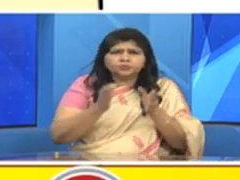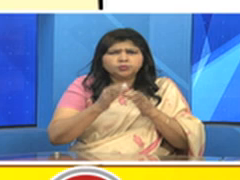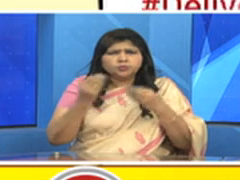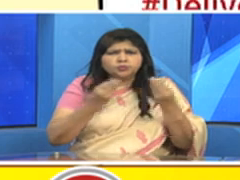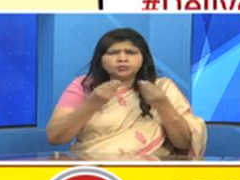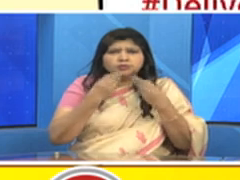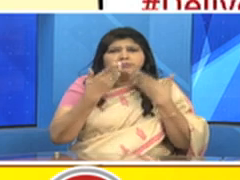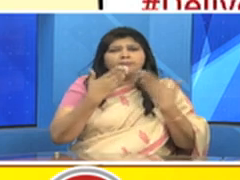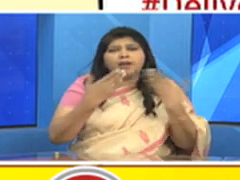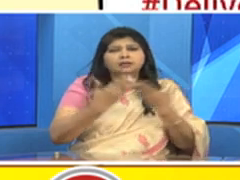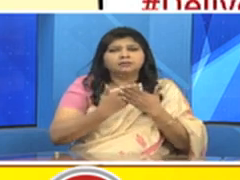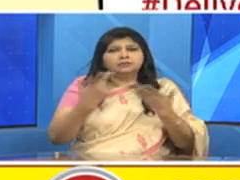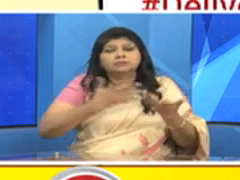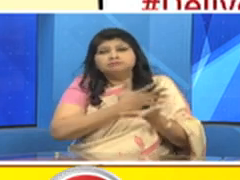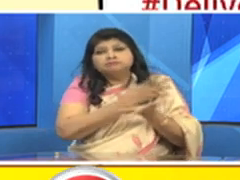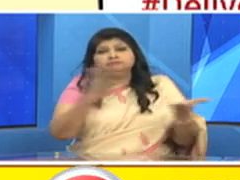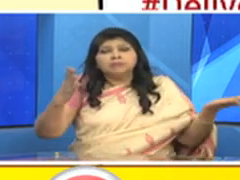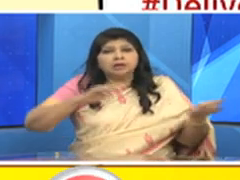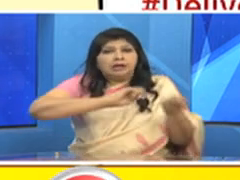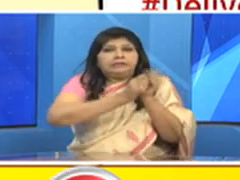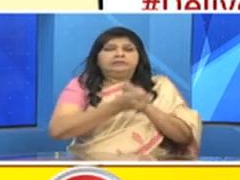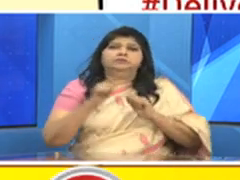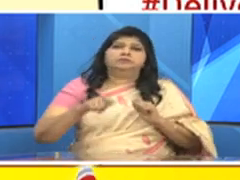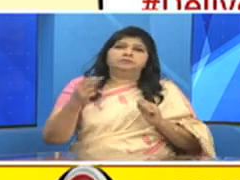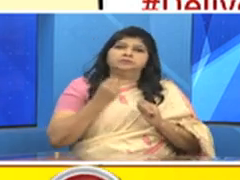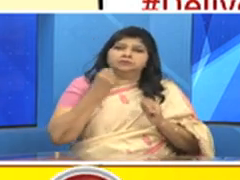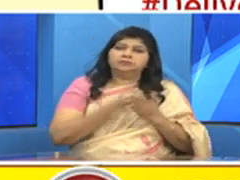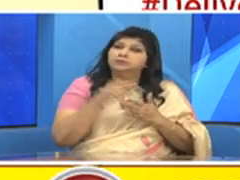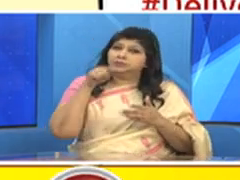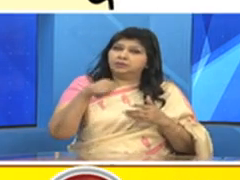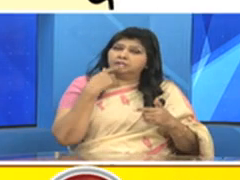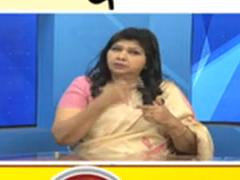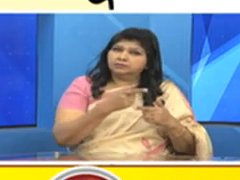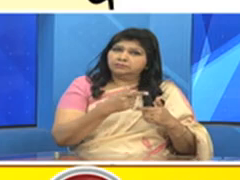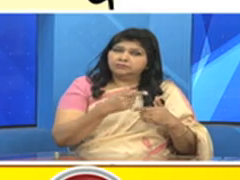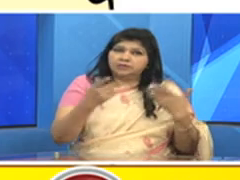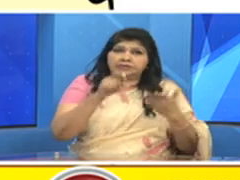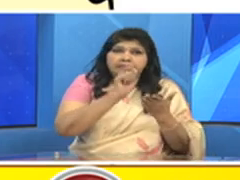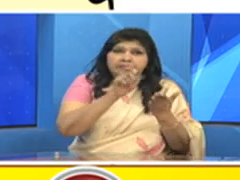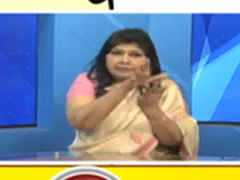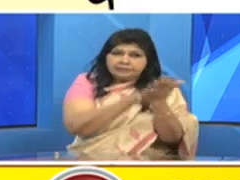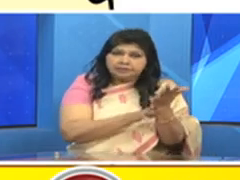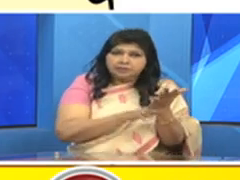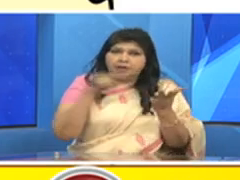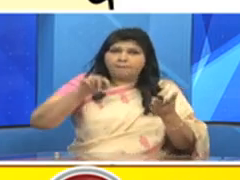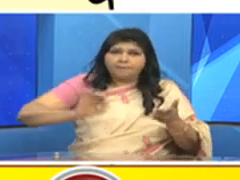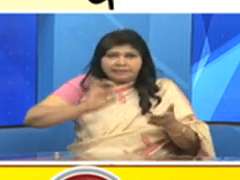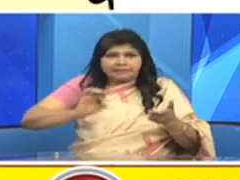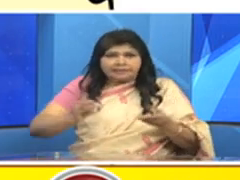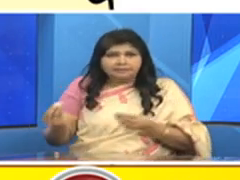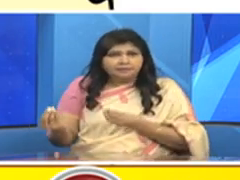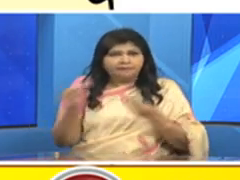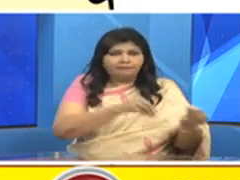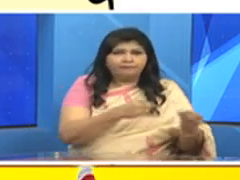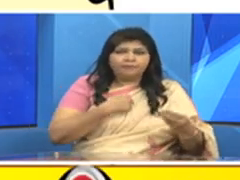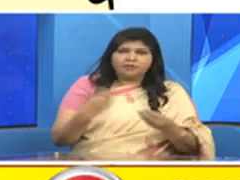चीजें हैं, लेकिन बड़ा बदलाव ला सकती है। क्या आप इस चार्टर पर अपने ऑटोग्राफ देकर